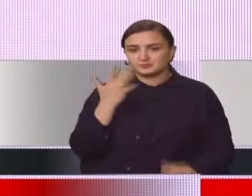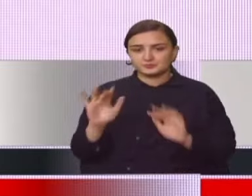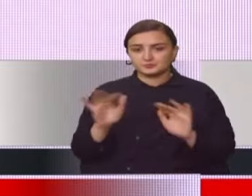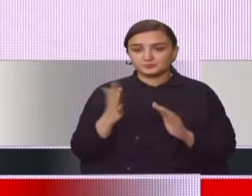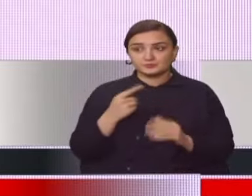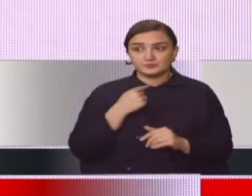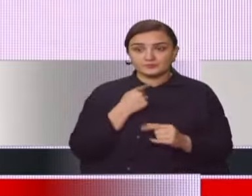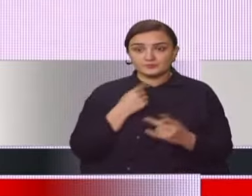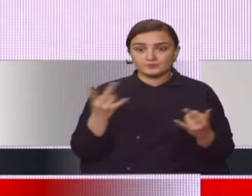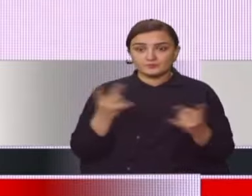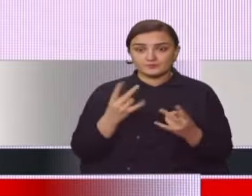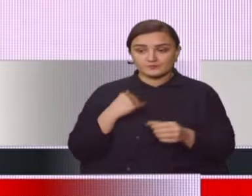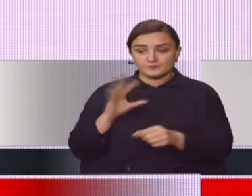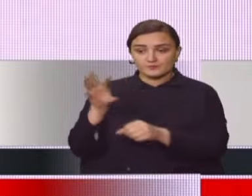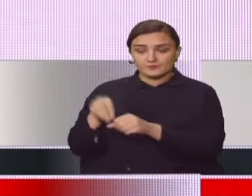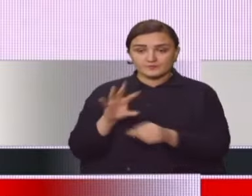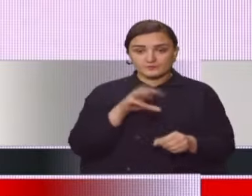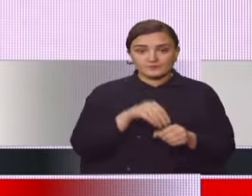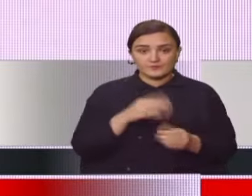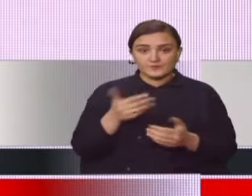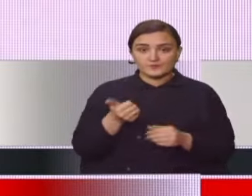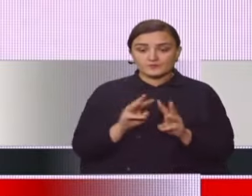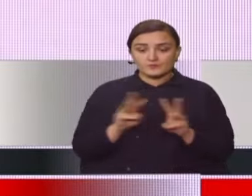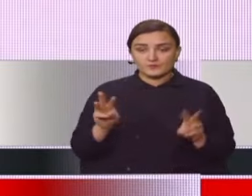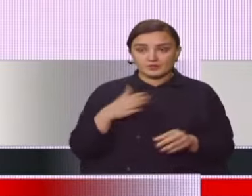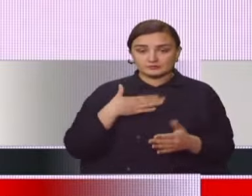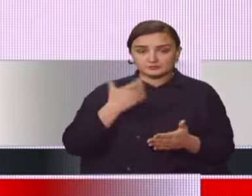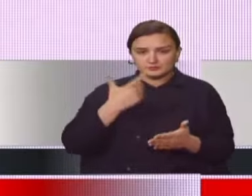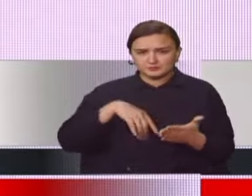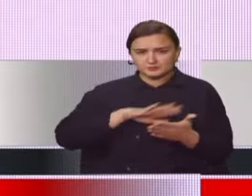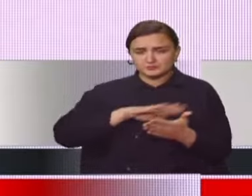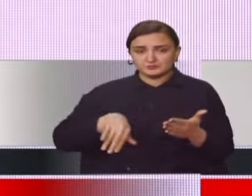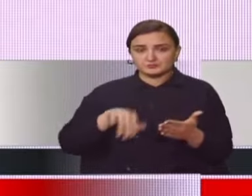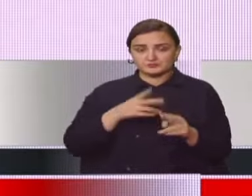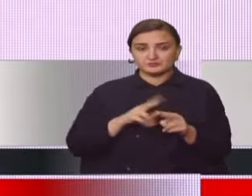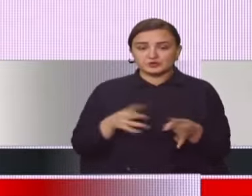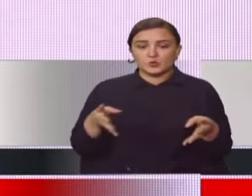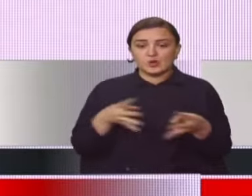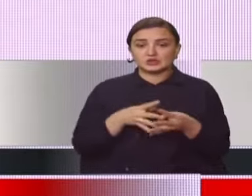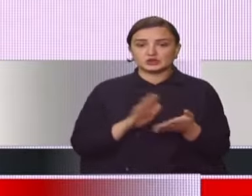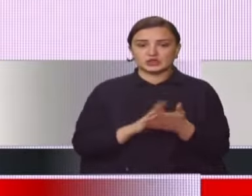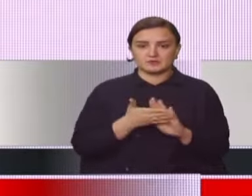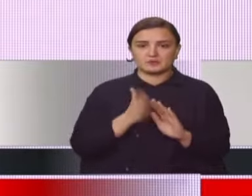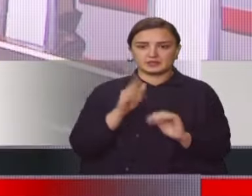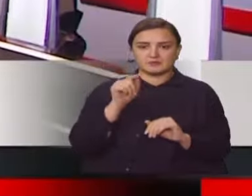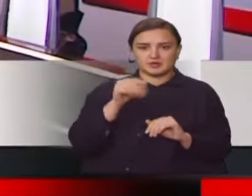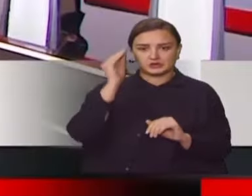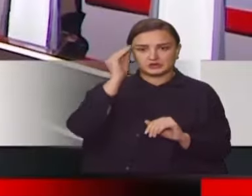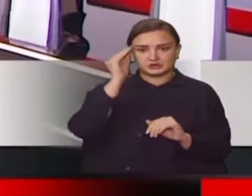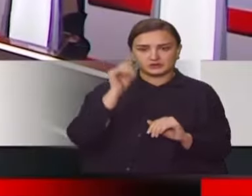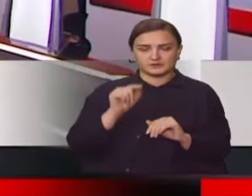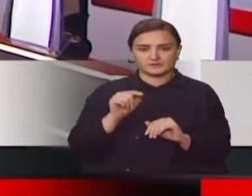ჩვენი ხმები და პრემიერ-მინისტრი ჩვენს გარეშე არ ინიშნება, ეს ნიშნავს, რომ კოალიციური შეთანხმება იქნება ზუსტად ამ იდეებზე. ეს